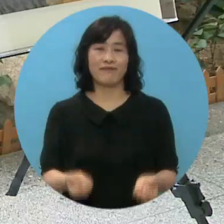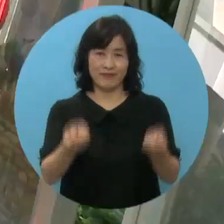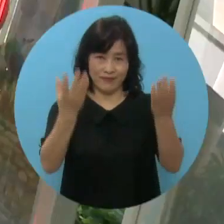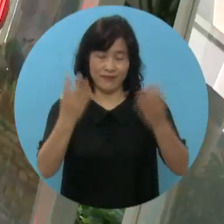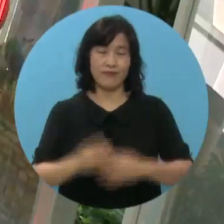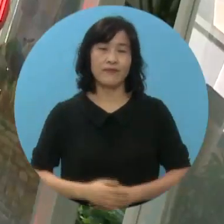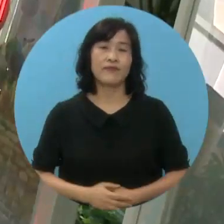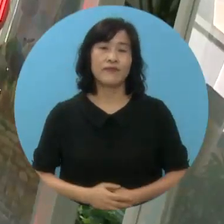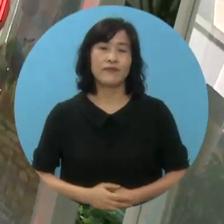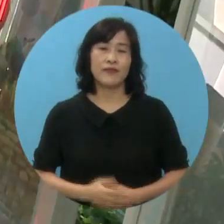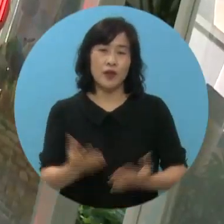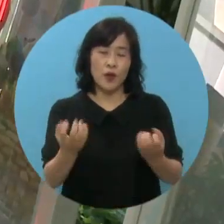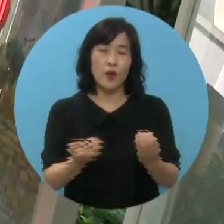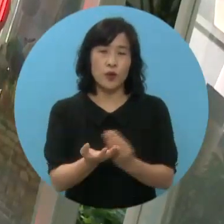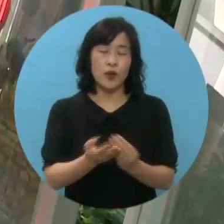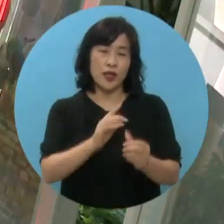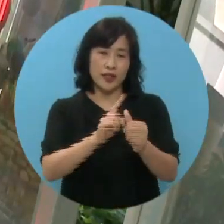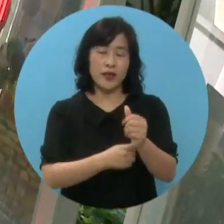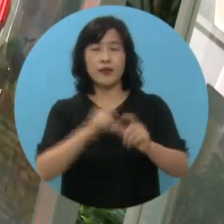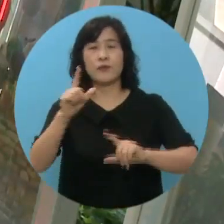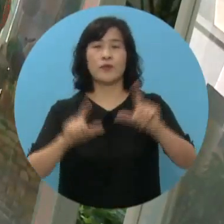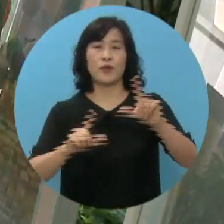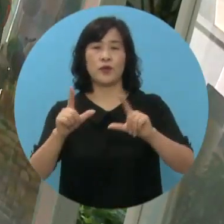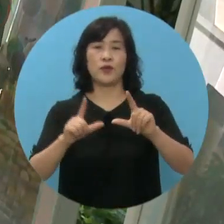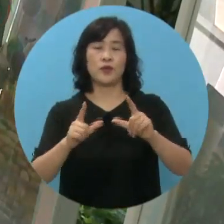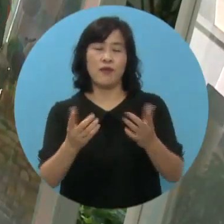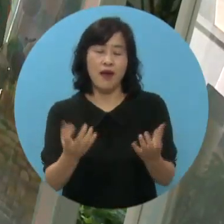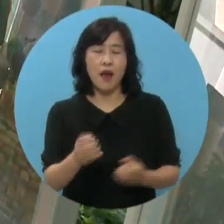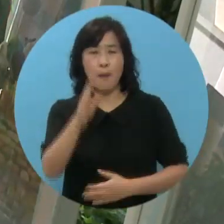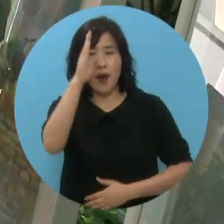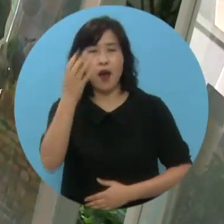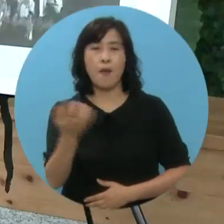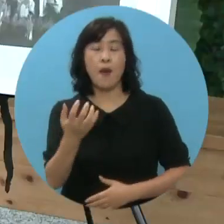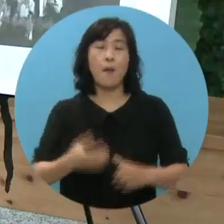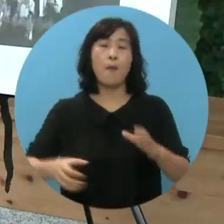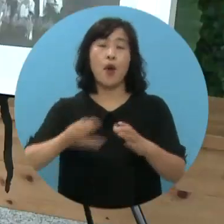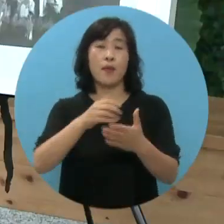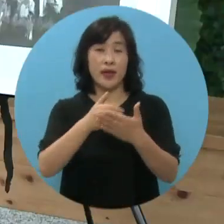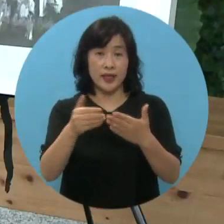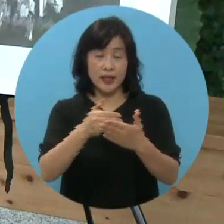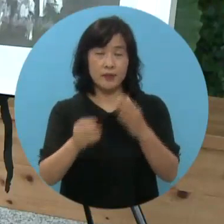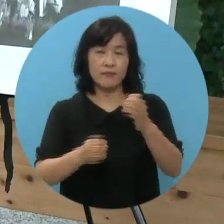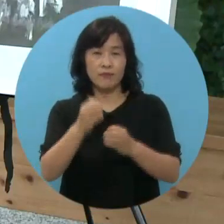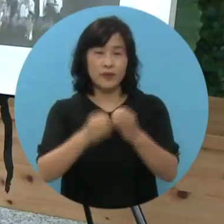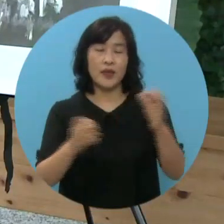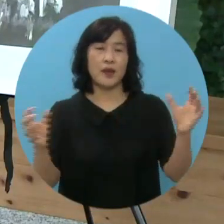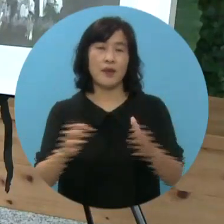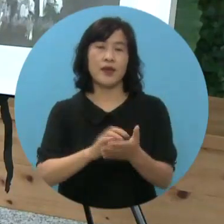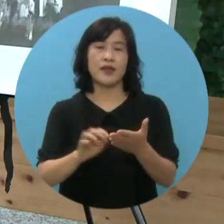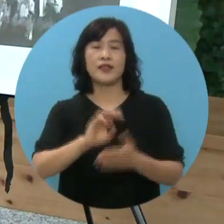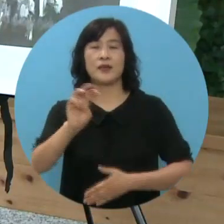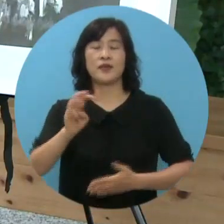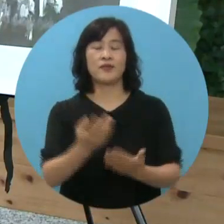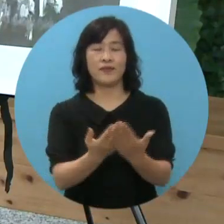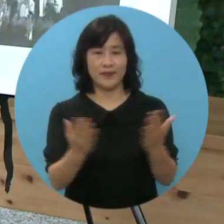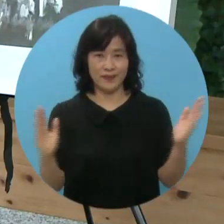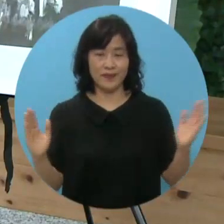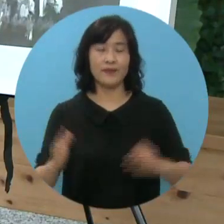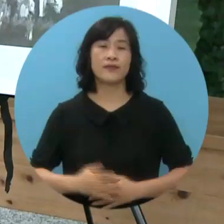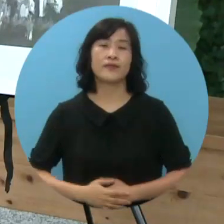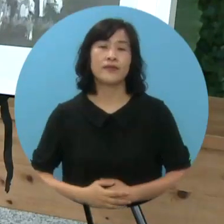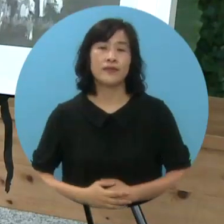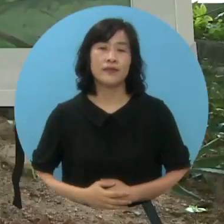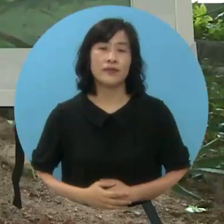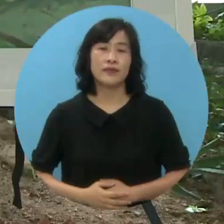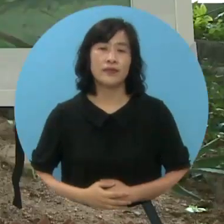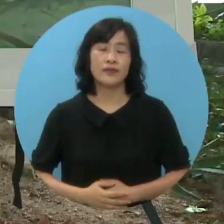전시회를 엽니다. 소록도의 자연과 풍경, 한센병의 아픔 등을 담은 그림, 수필 등 30여 점을